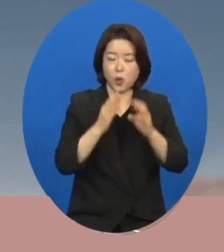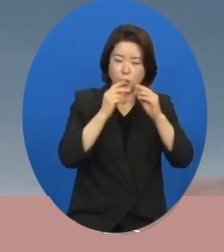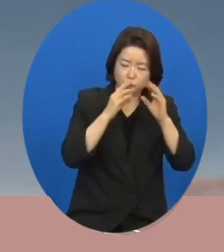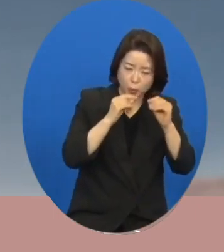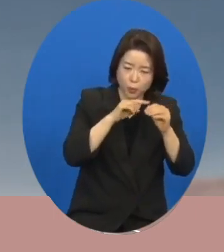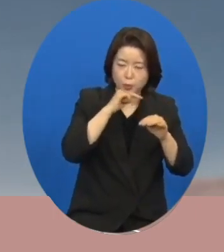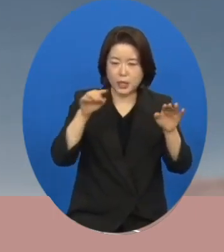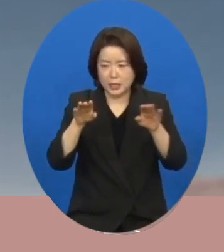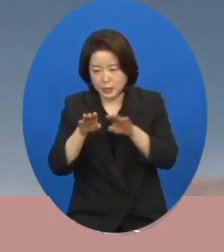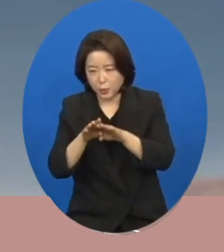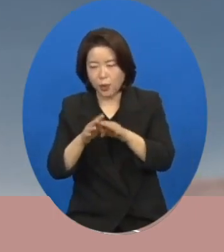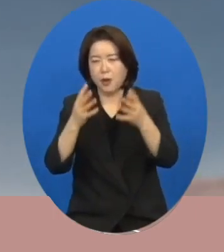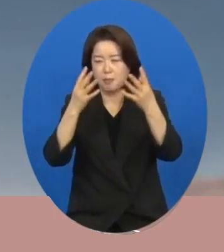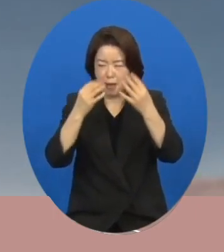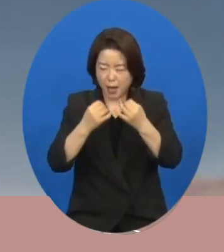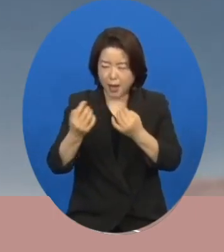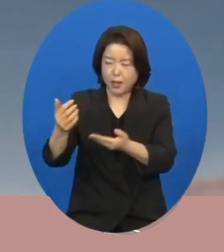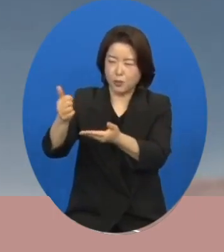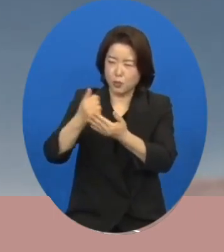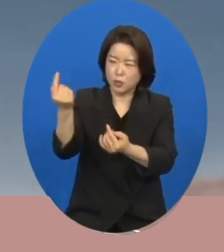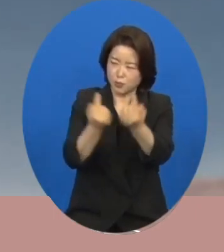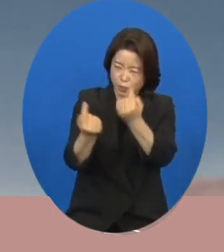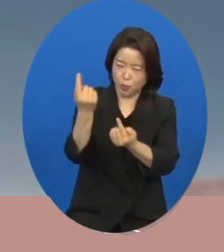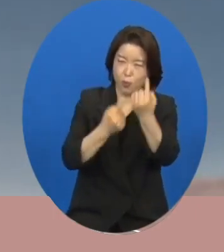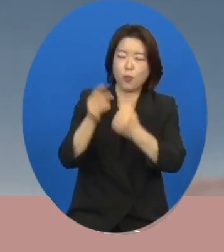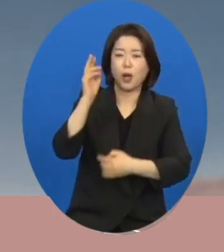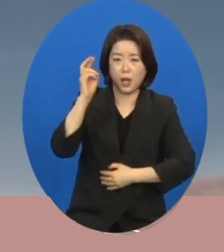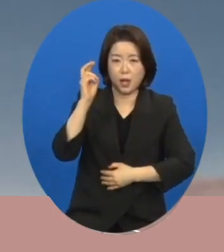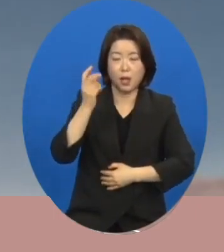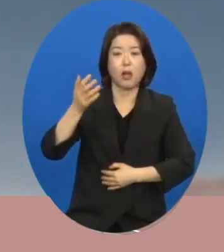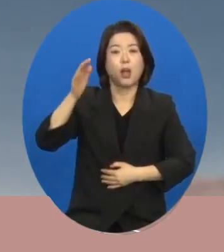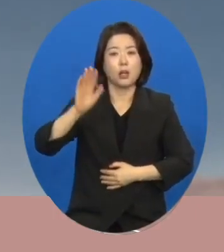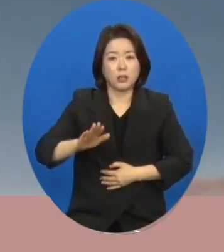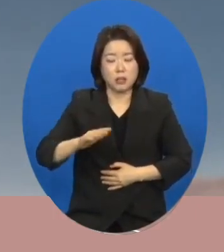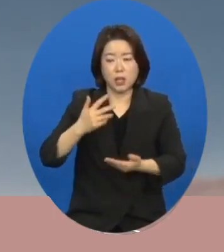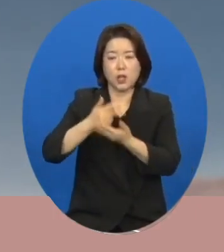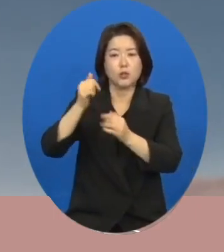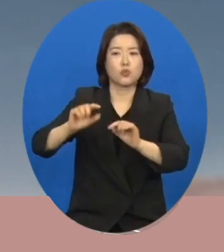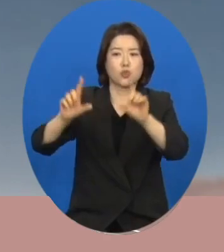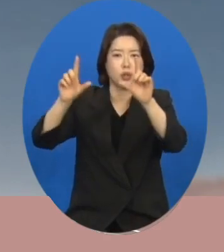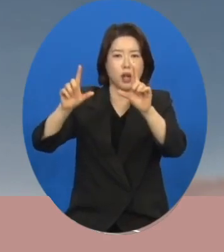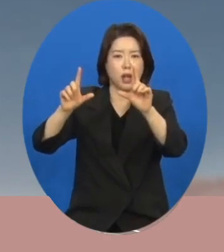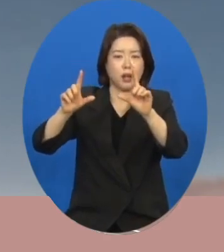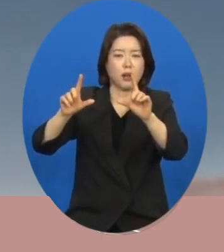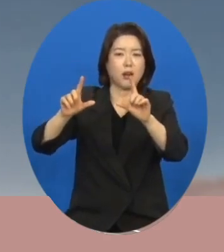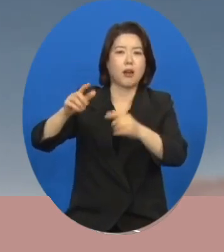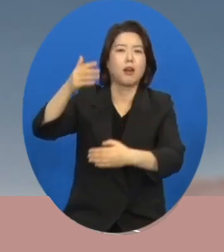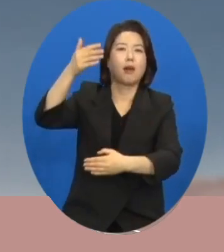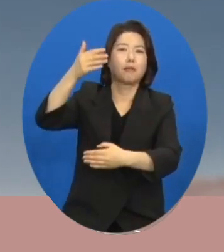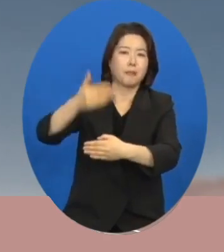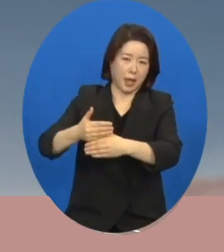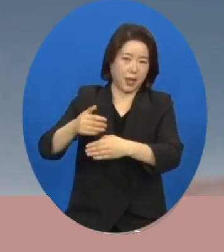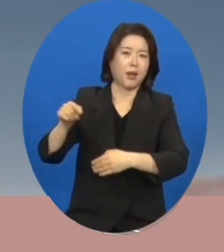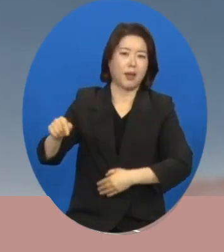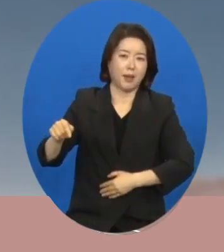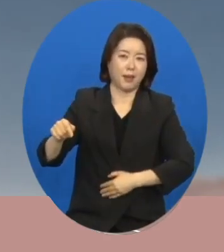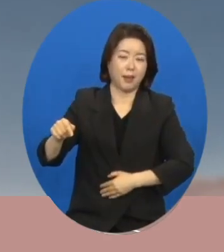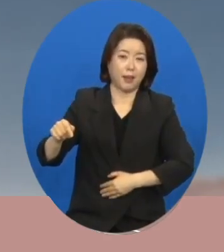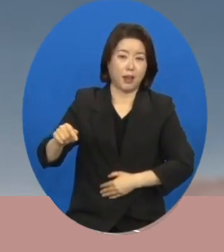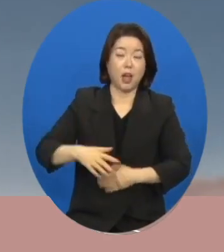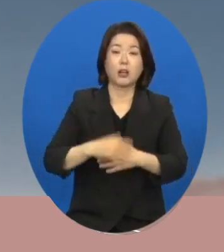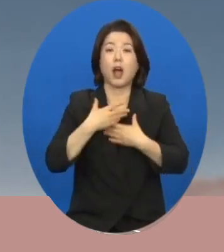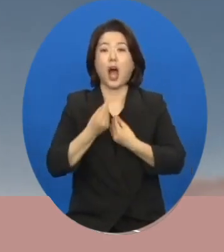오시고 주위로도 많이 오시는데 주일날 운영을 안 하기로 한 거예요 왜요 말씀에 내 안식을 거룩하게 지켜라